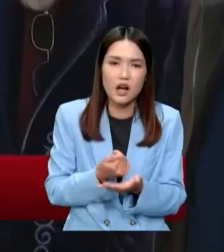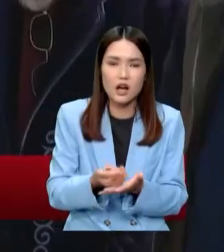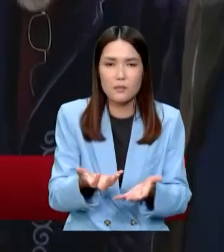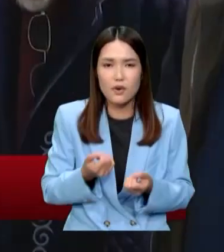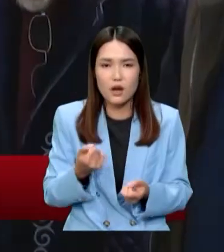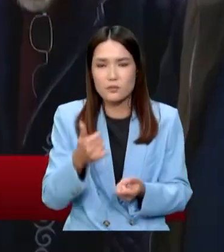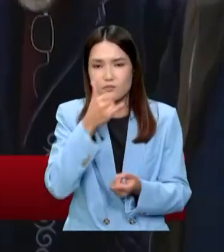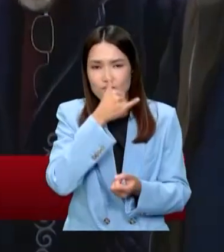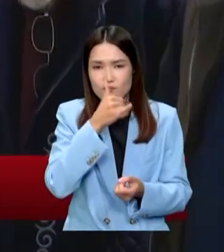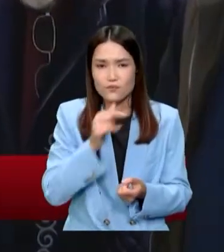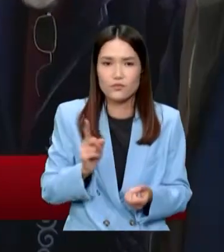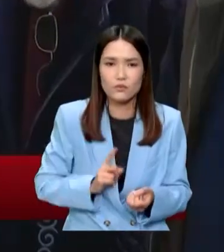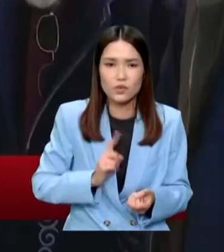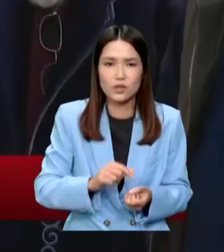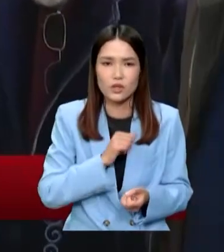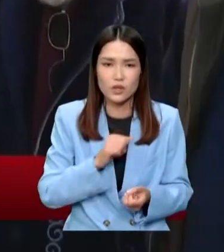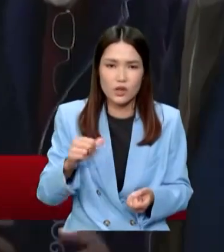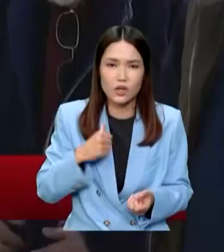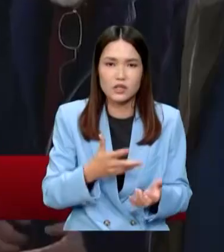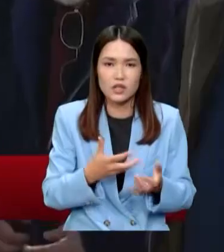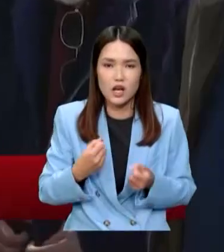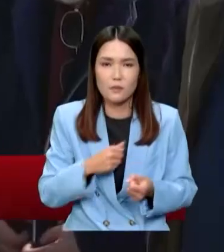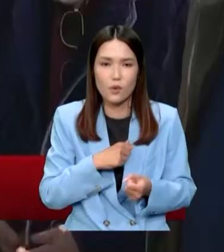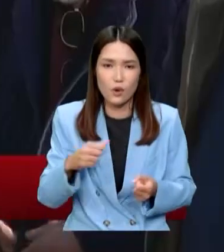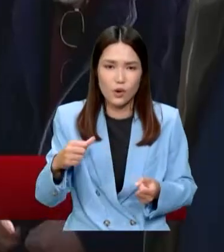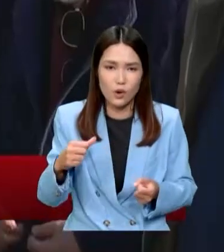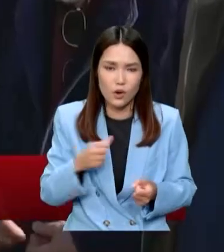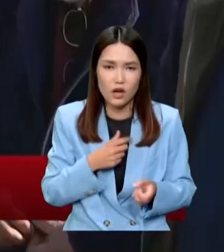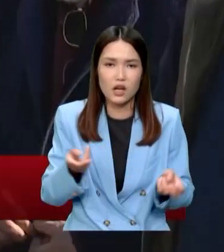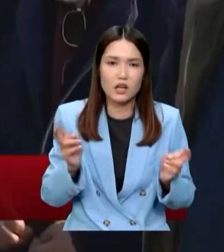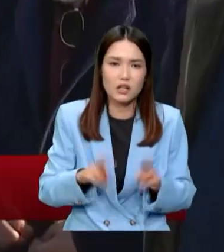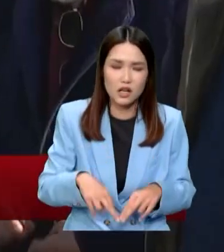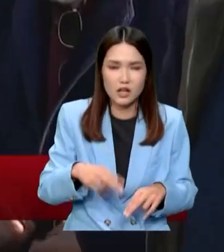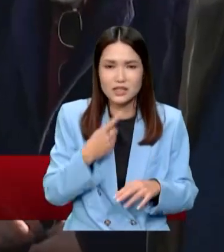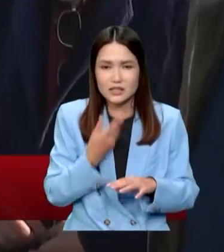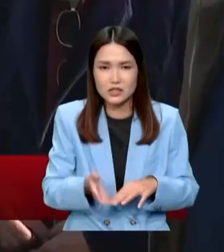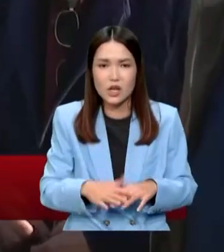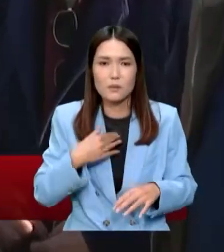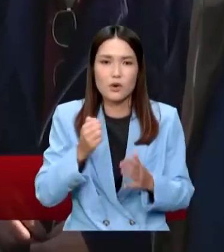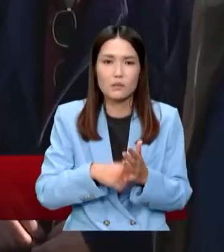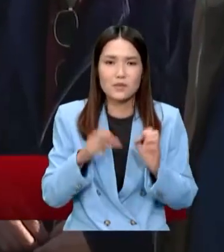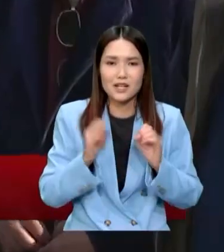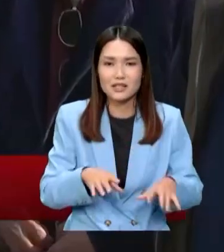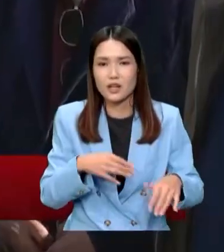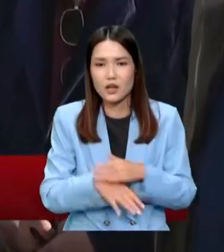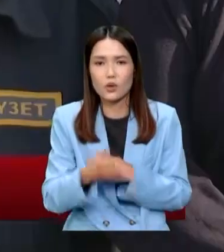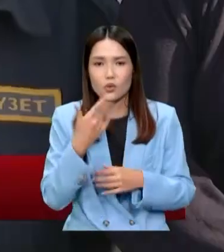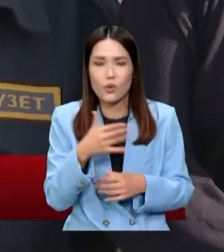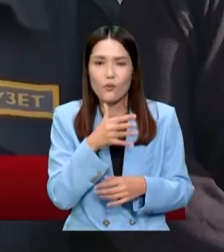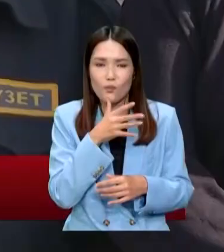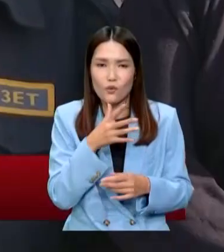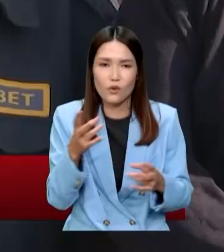жеткізе алмай жүргенде мойнымызға іліп, біз өзіміз бәлеге қаламыз ба деп отырды. Сол себептен біз тастап кеткен жоқпыз әлі уақытқа